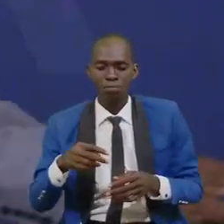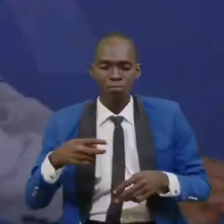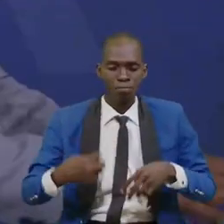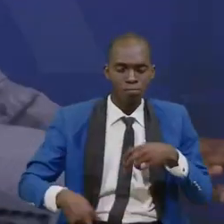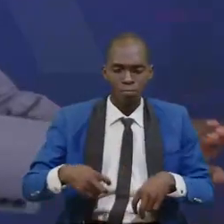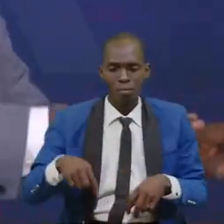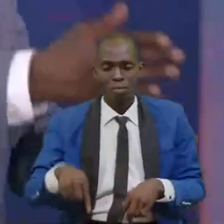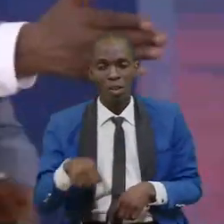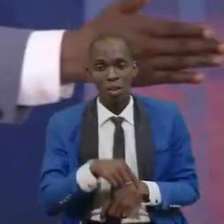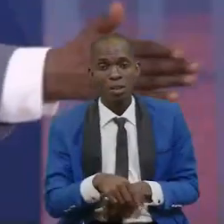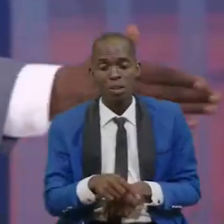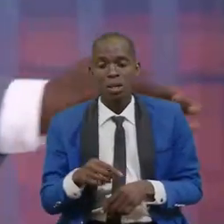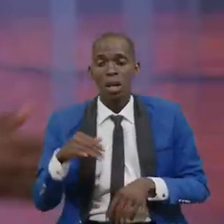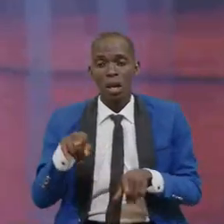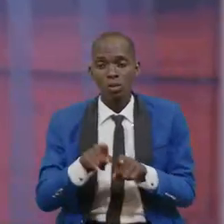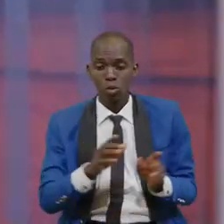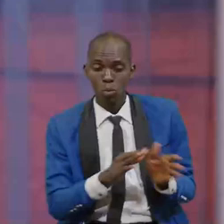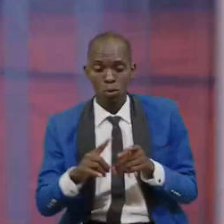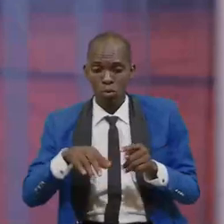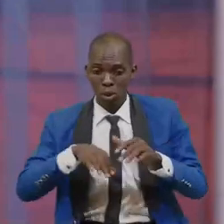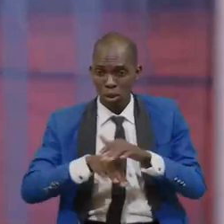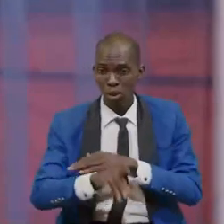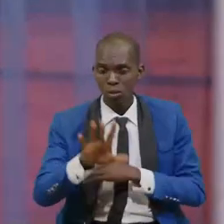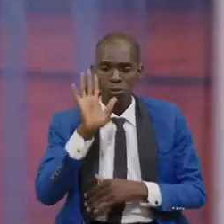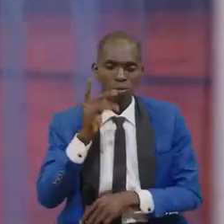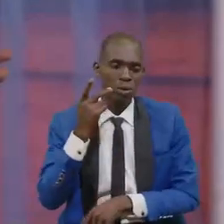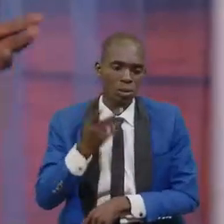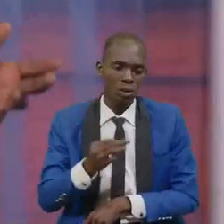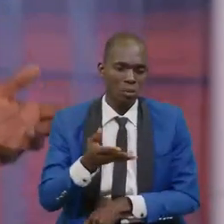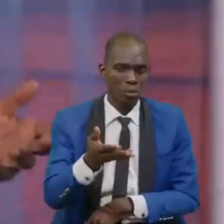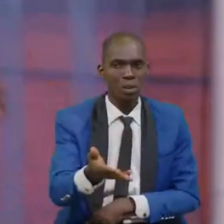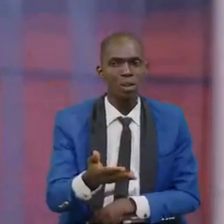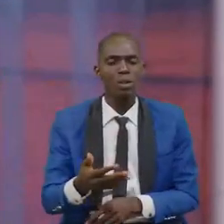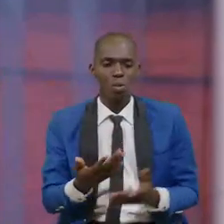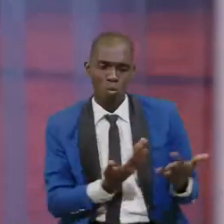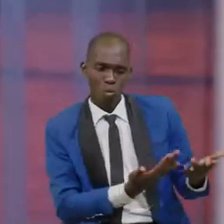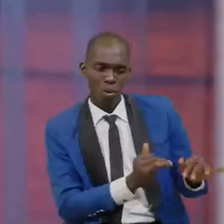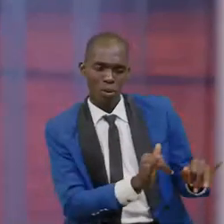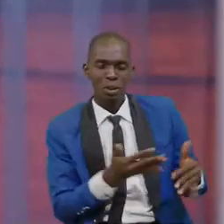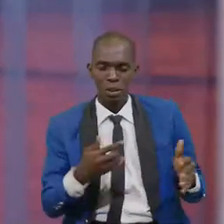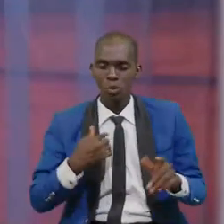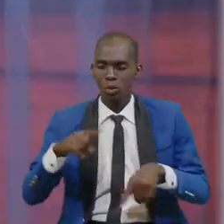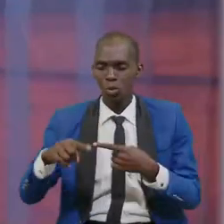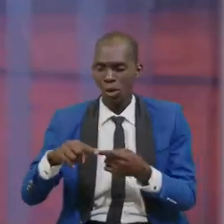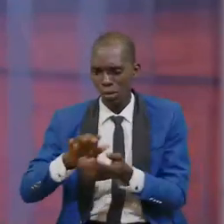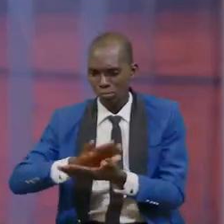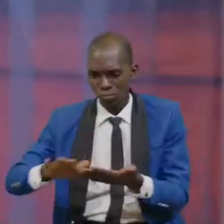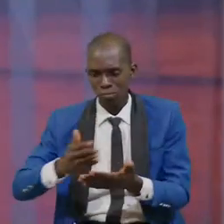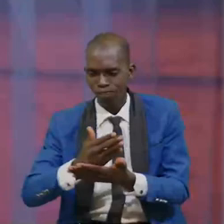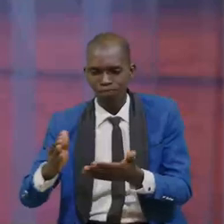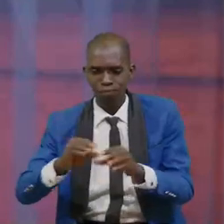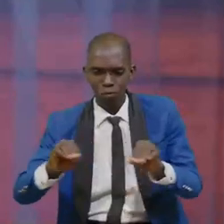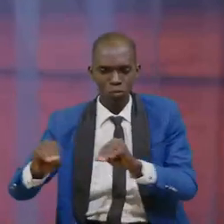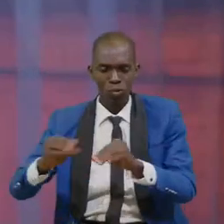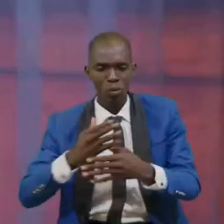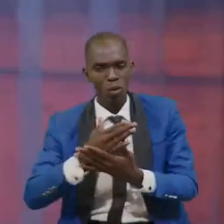véhicule. Avant de rentrer dans mon véhicule, tu les vois là à côté. J'ai dit, on va les renvoyer avant qu'on vienne. J'ai dit, mais pourquoi veux-tu les